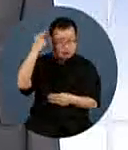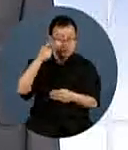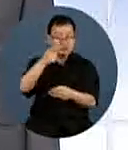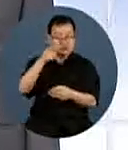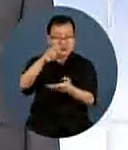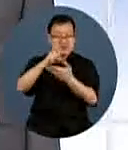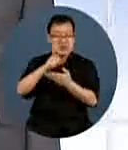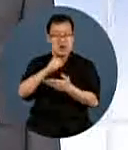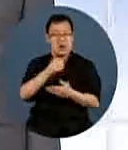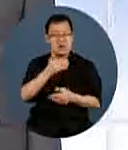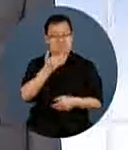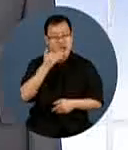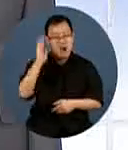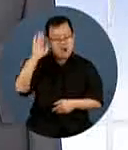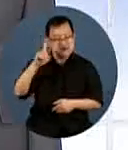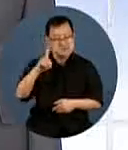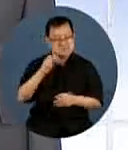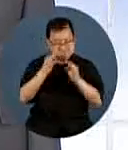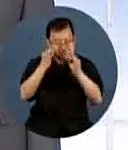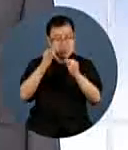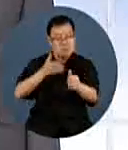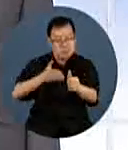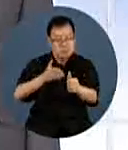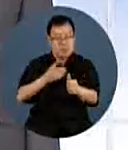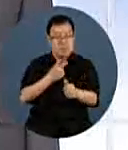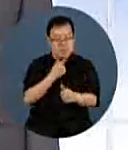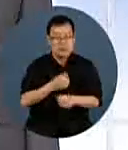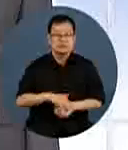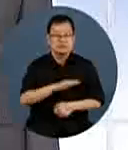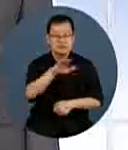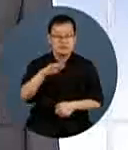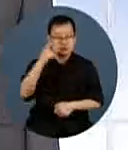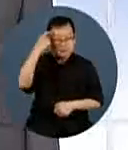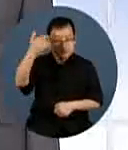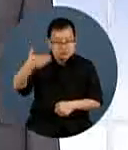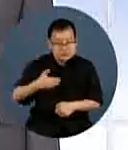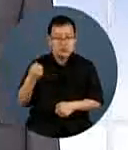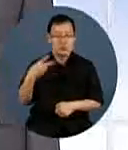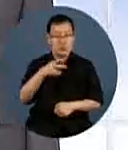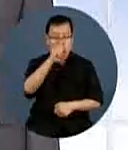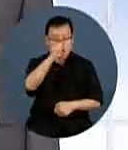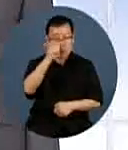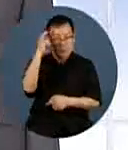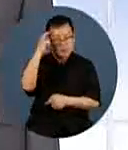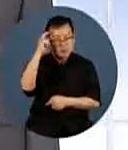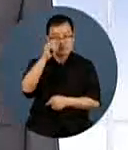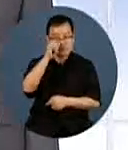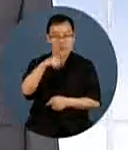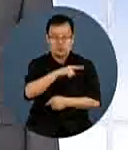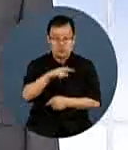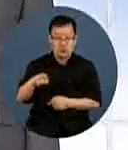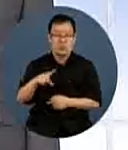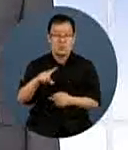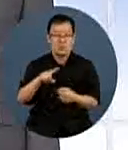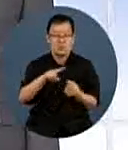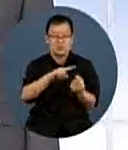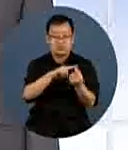차지하게 되는데요. 네. 네, 선전을 기대해 보겠고요. 여러분 뭐 질문하실 점, 또 좋은 의견 있으신 분들 아래의